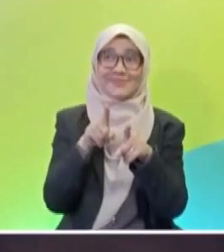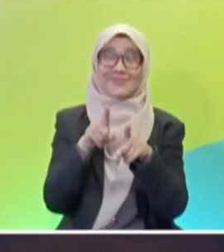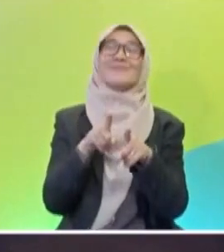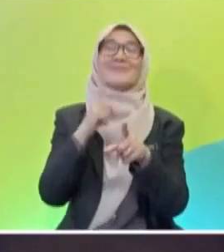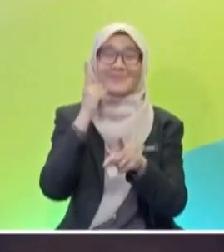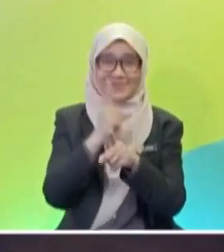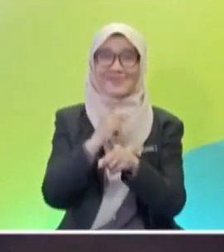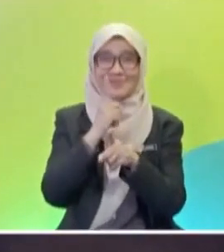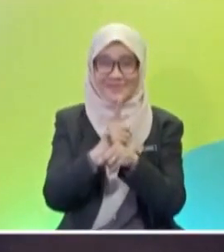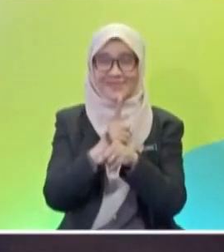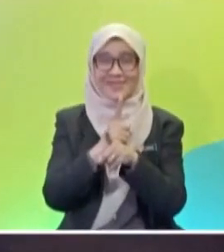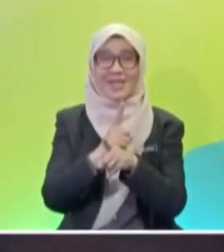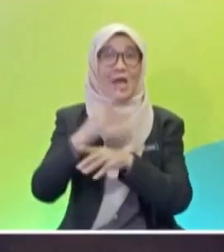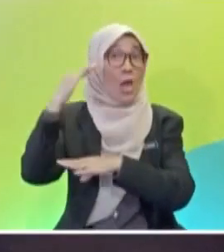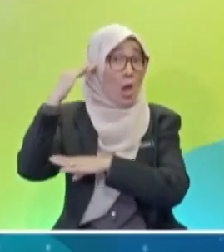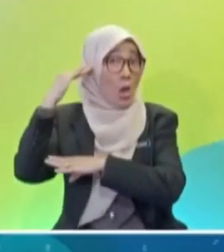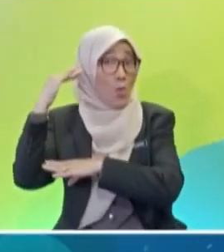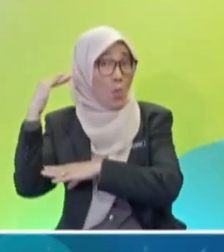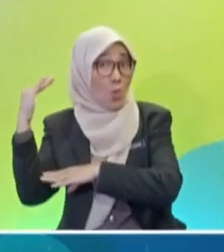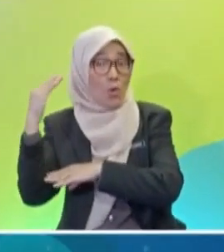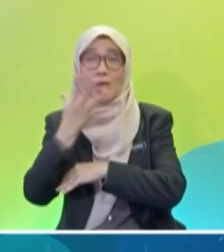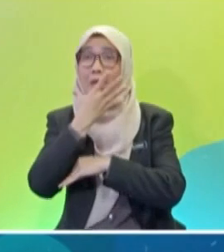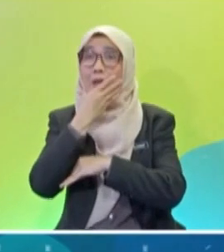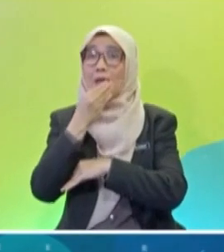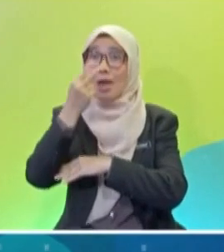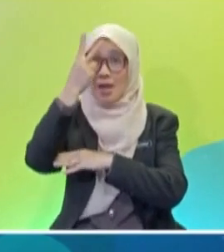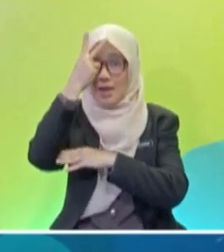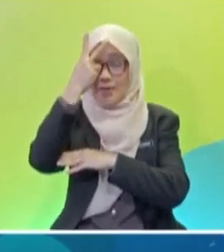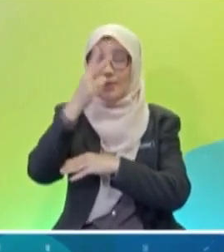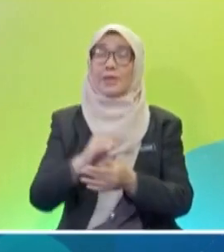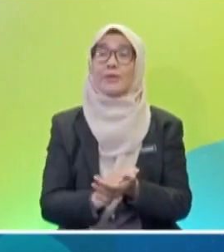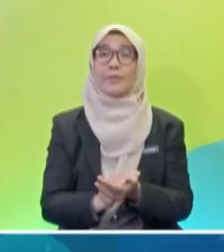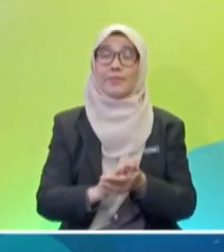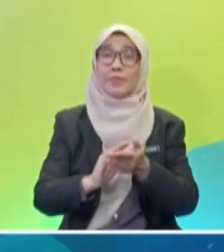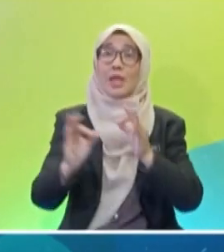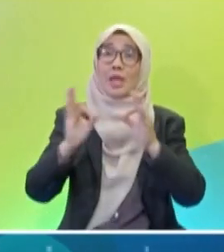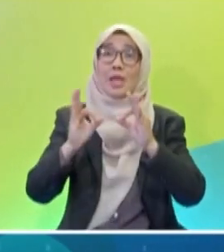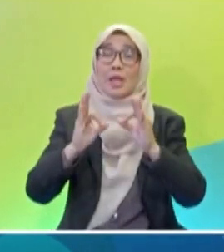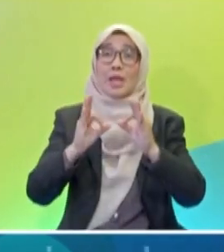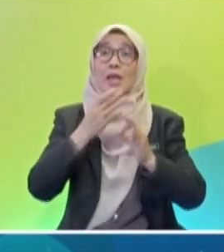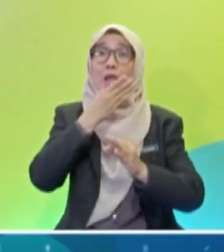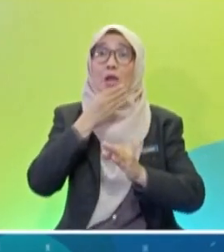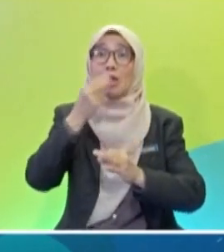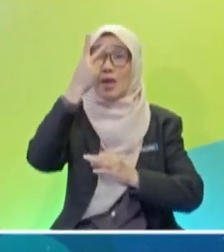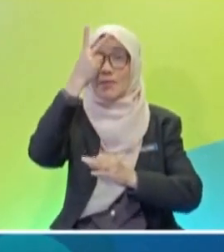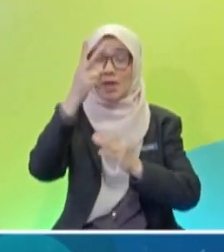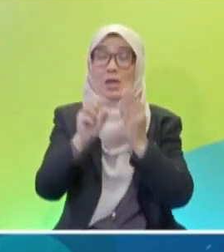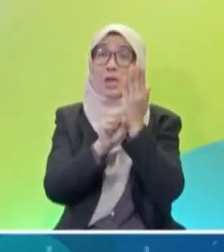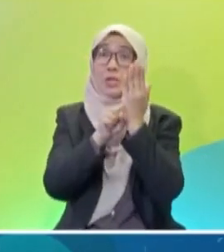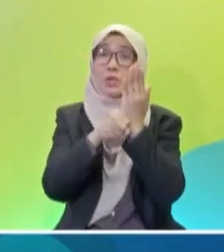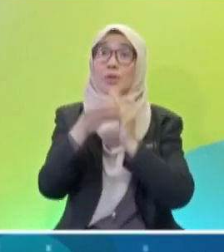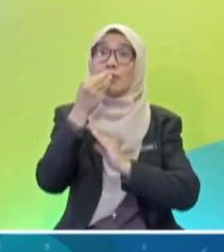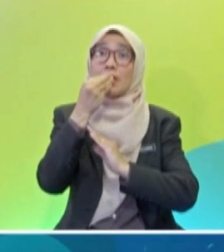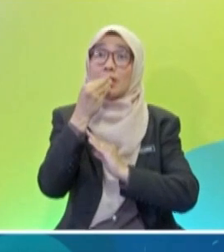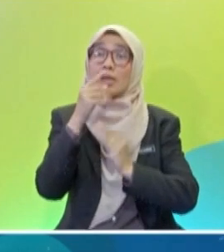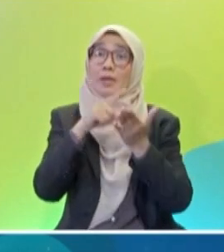tepat sekali ini adalah bunyi kambing jadi Hanif kalau kambing sumber makanan yang kita beli dapat